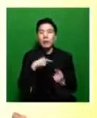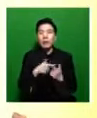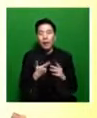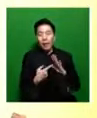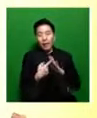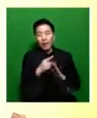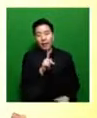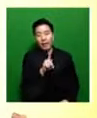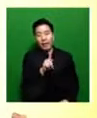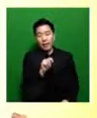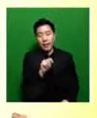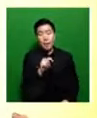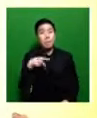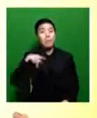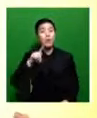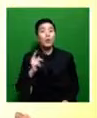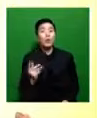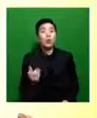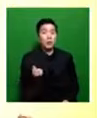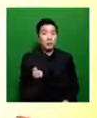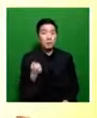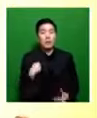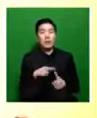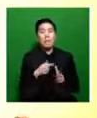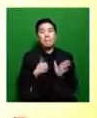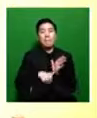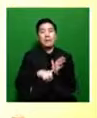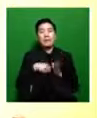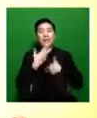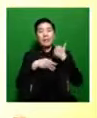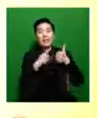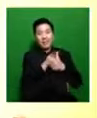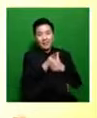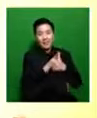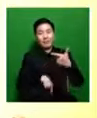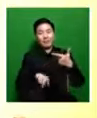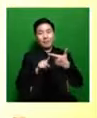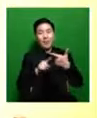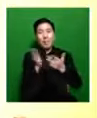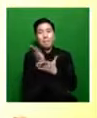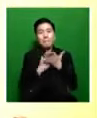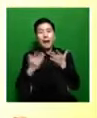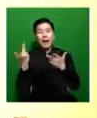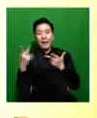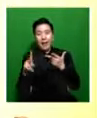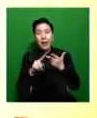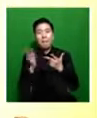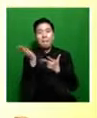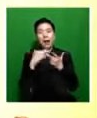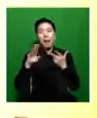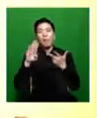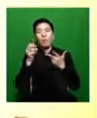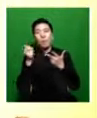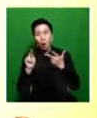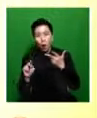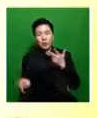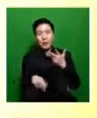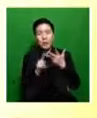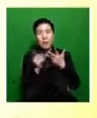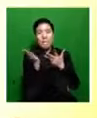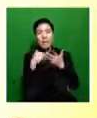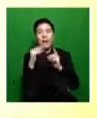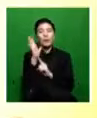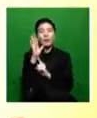ได้รับผลประโยชน์ตรงนี้นะคะก็จะมีเขตภาษีเจริญเขตบางแคเขตบางบอนแล้วก็เขตบางขุน